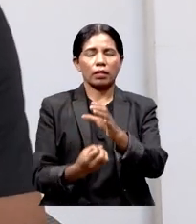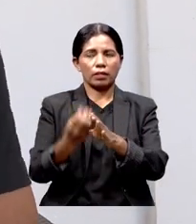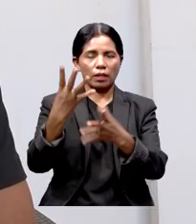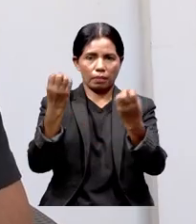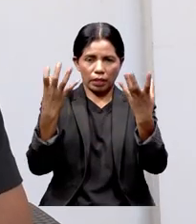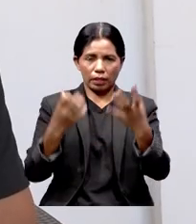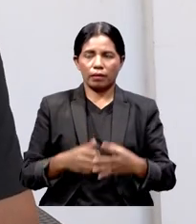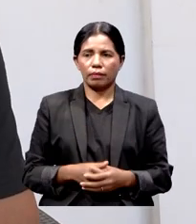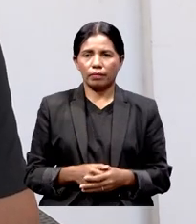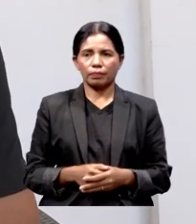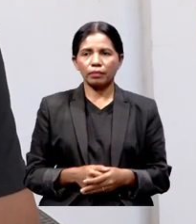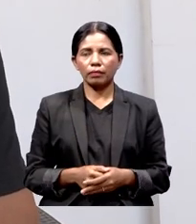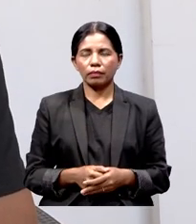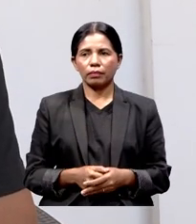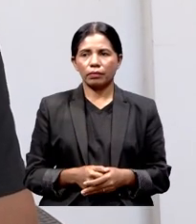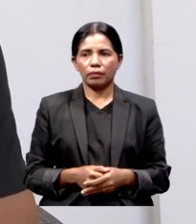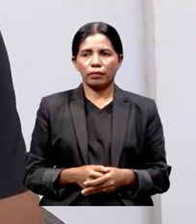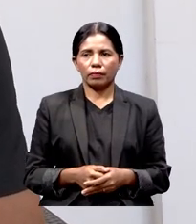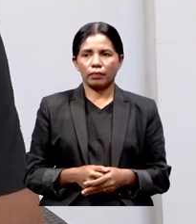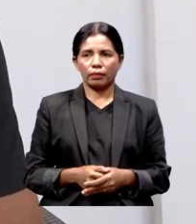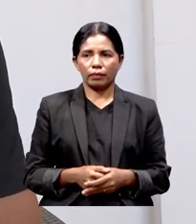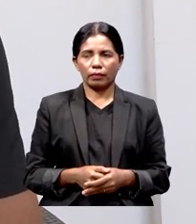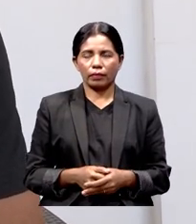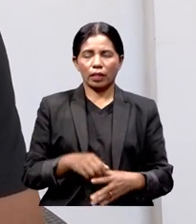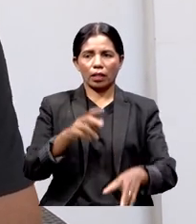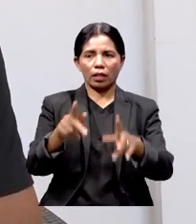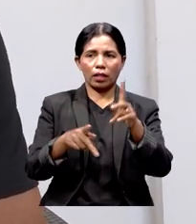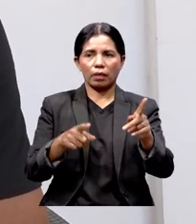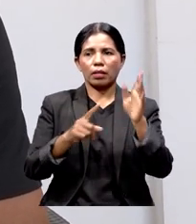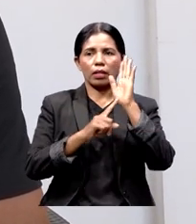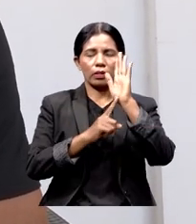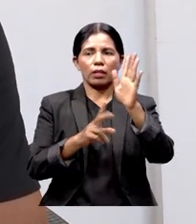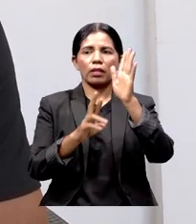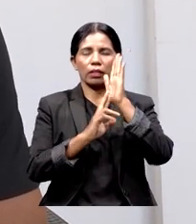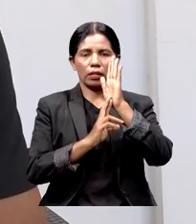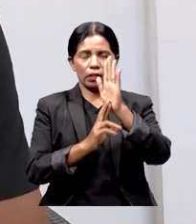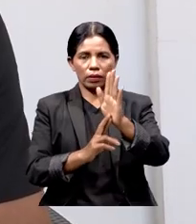makas e kono pilotu sira atori latori ba ya